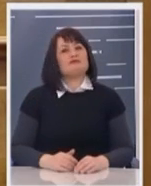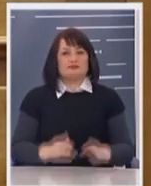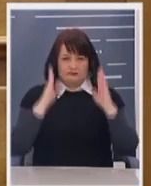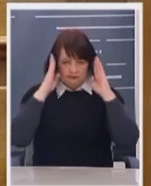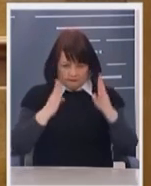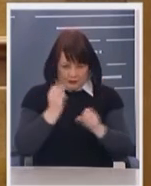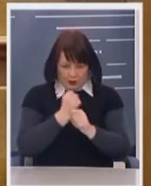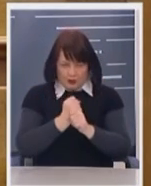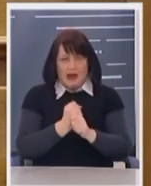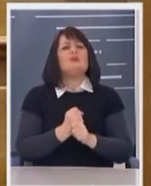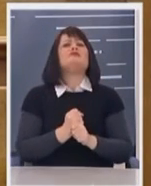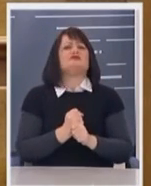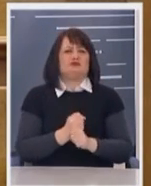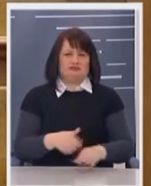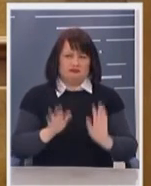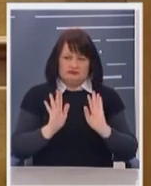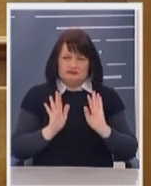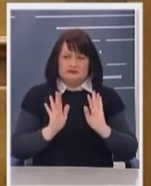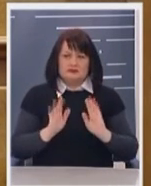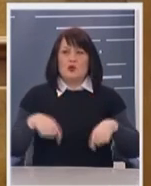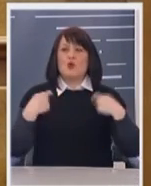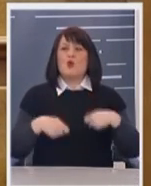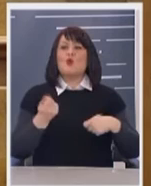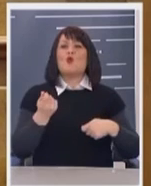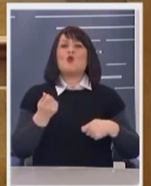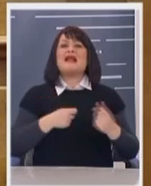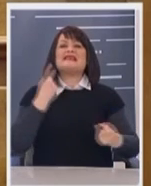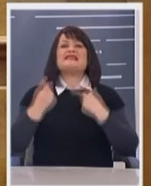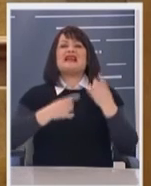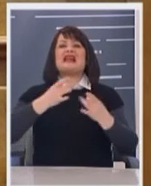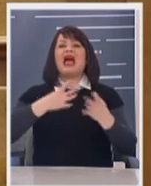δουλειά, αλλά στον πλουτισμό τους και στα σκάνδαλα.